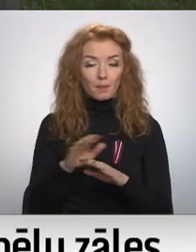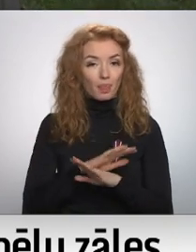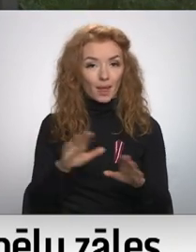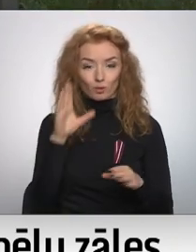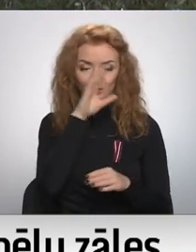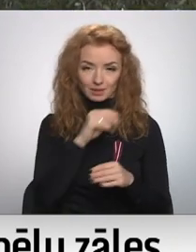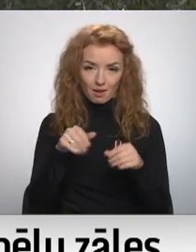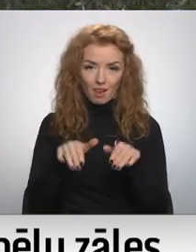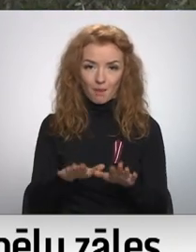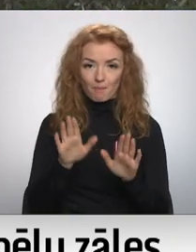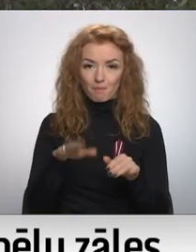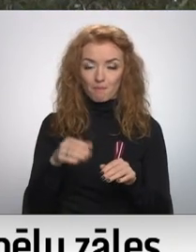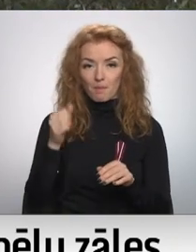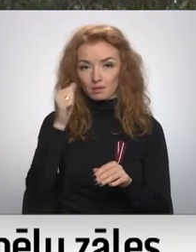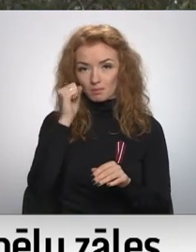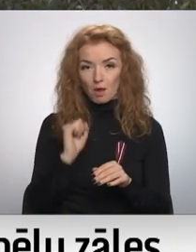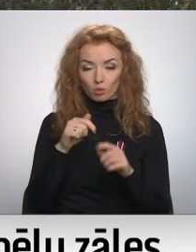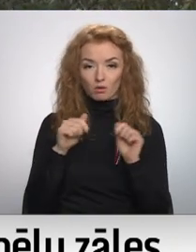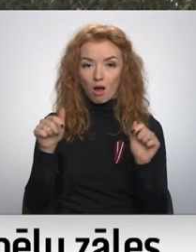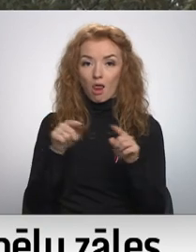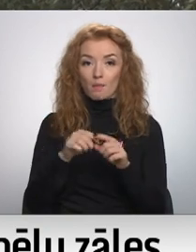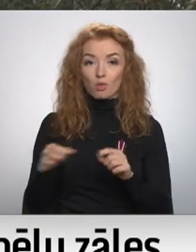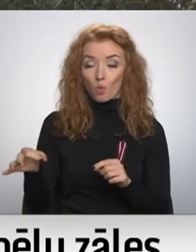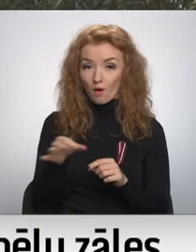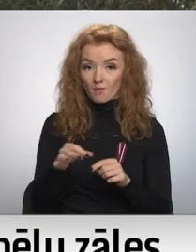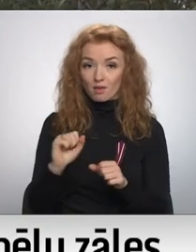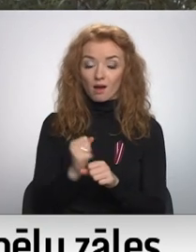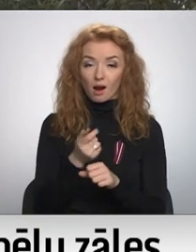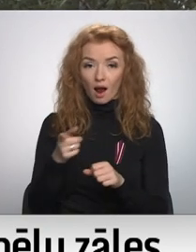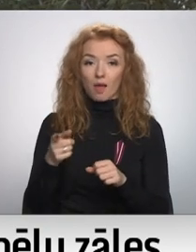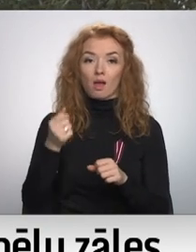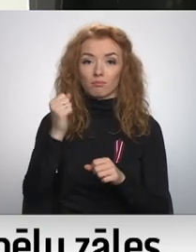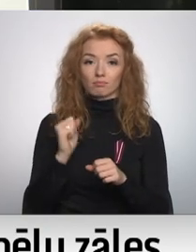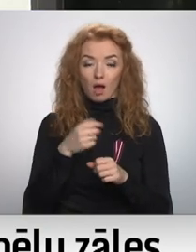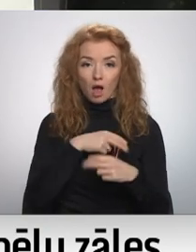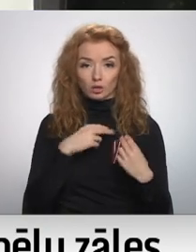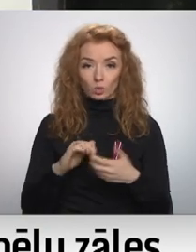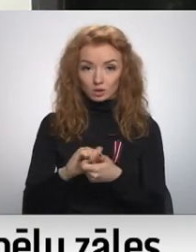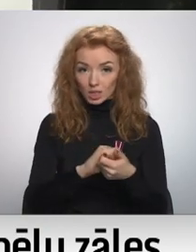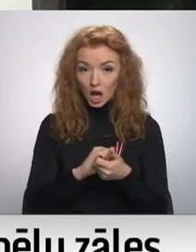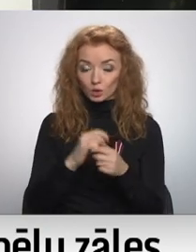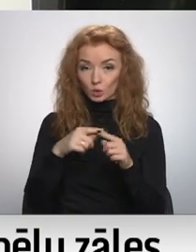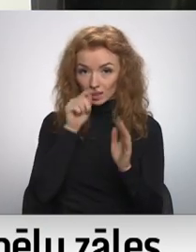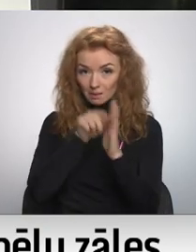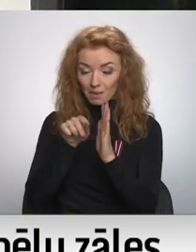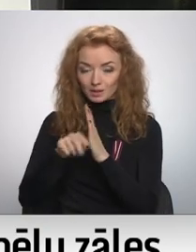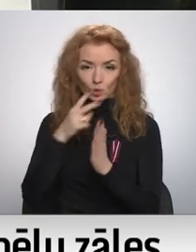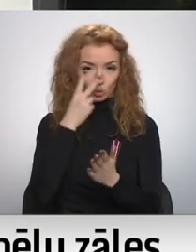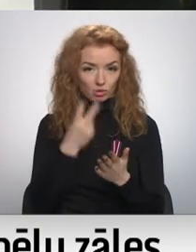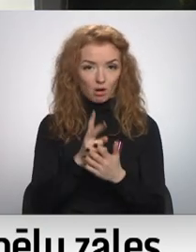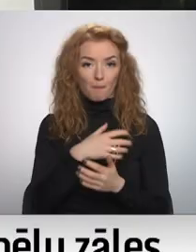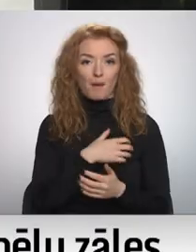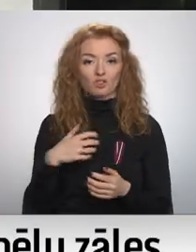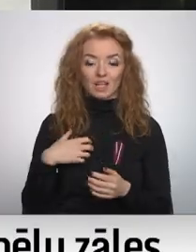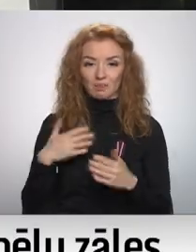iespējas pašiem lemt par spēļu zālēm novadā. Gan spēļu biznesa asociācija, gan uzņēmējs uzraugošā inspekcija, gan uzskata, ka pašvaldība